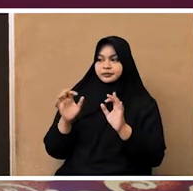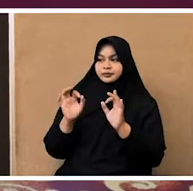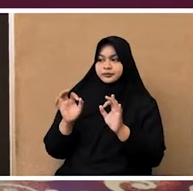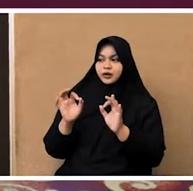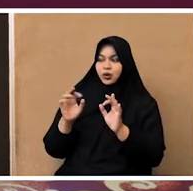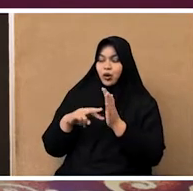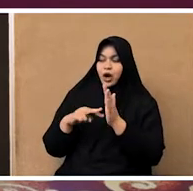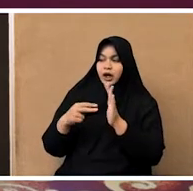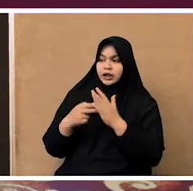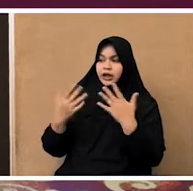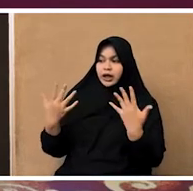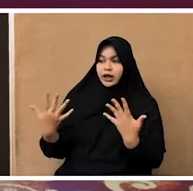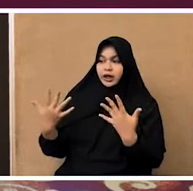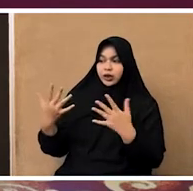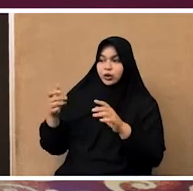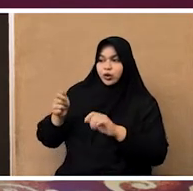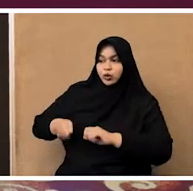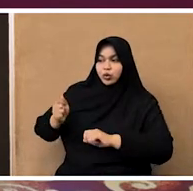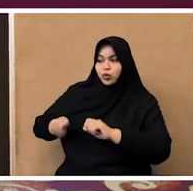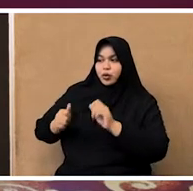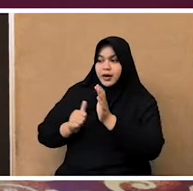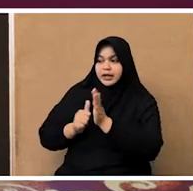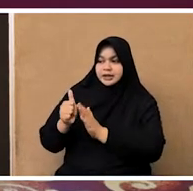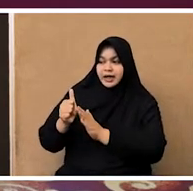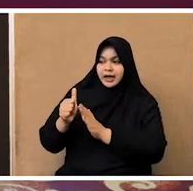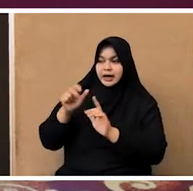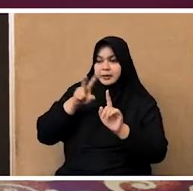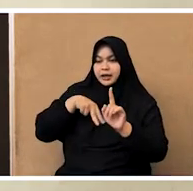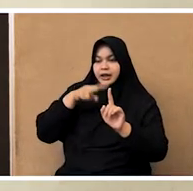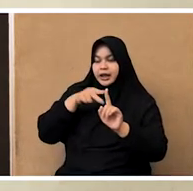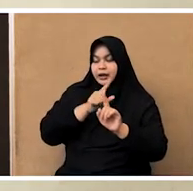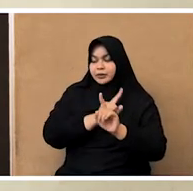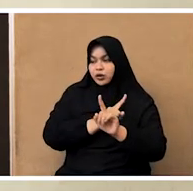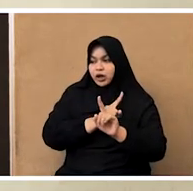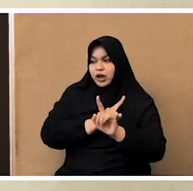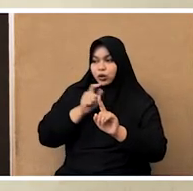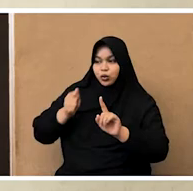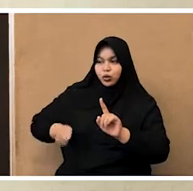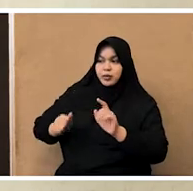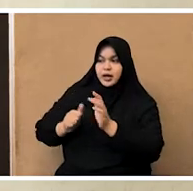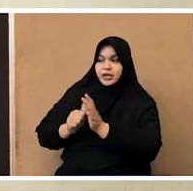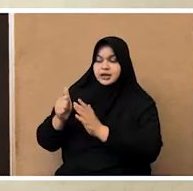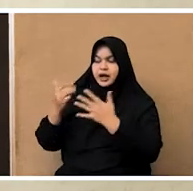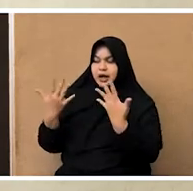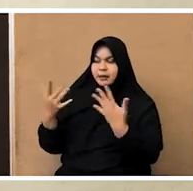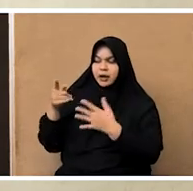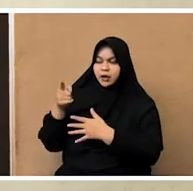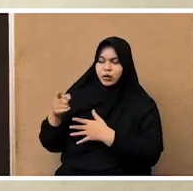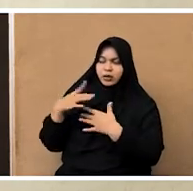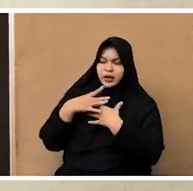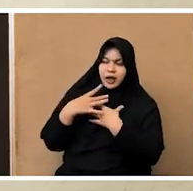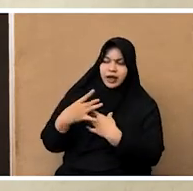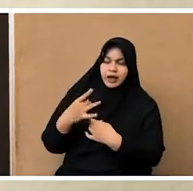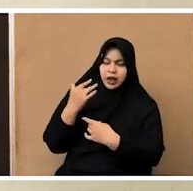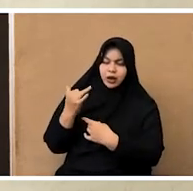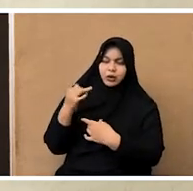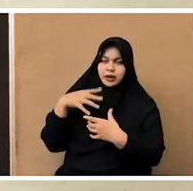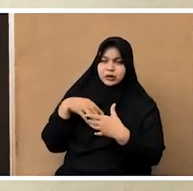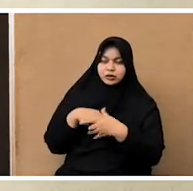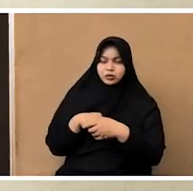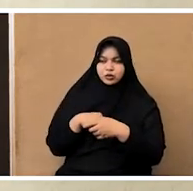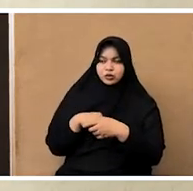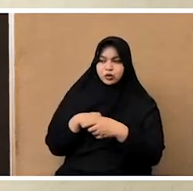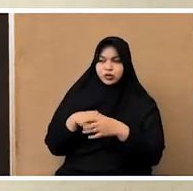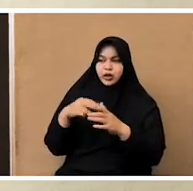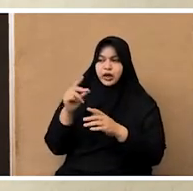Berarti itu kan hukum acara ya penilaian personal itu kan lebih ke hukum acara Apakah itu menarik juga kalau dimasukkan ke